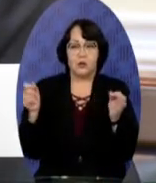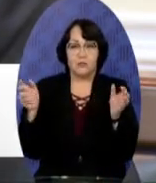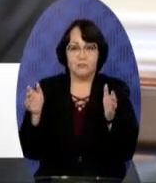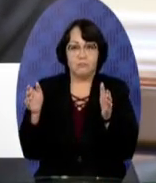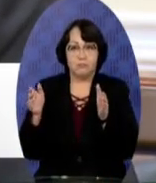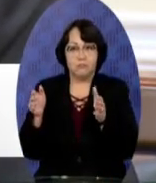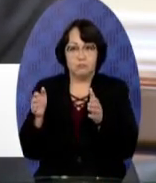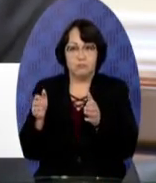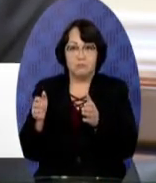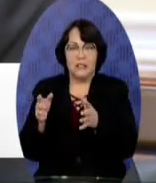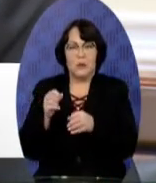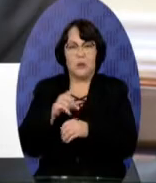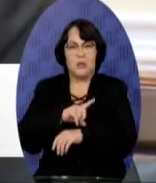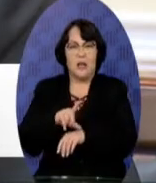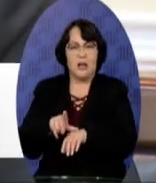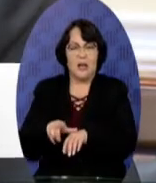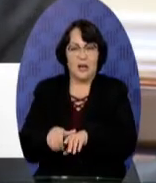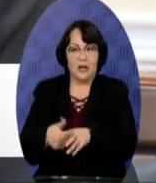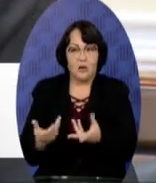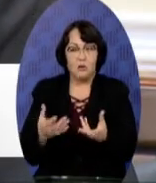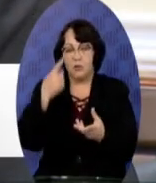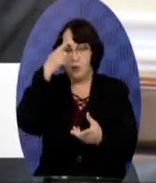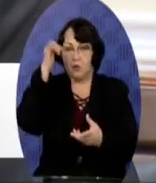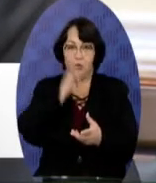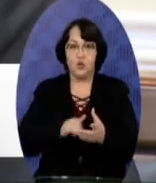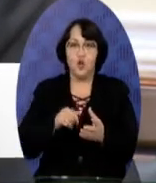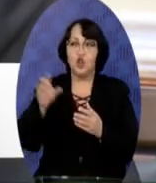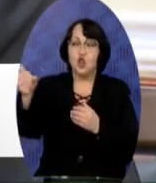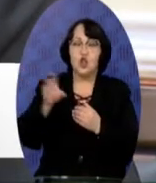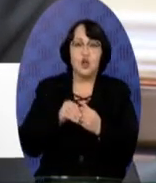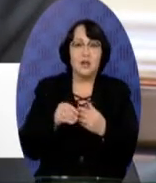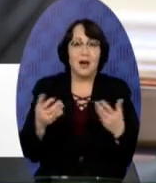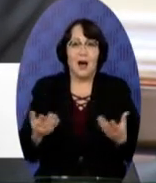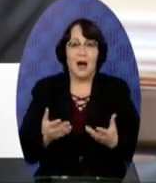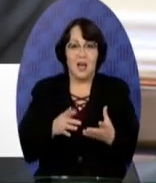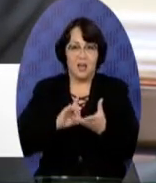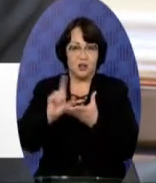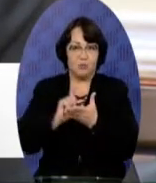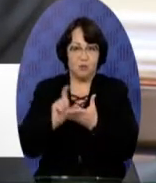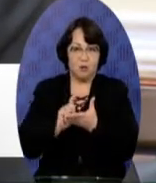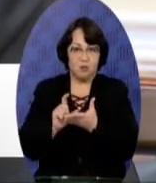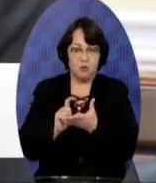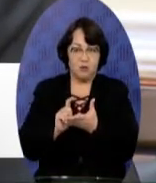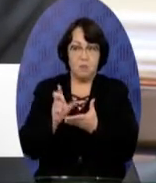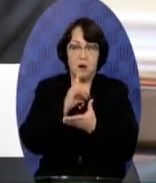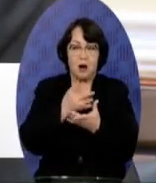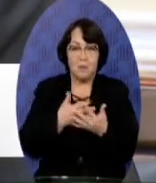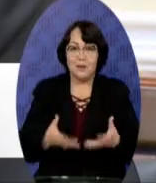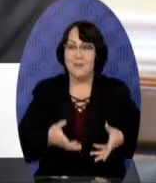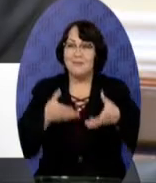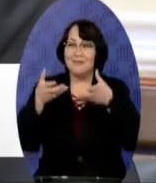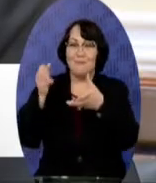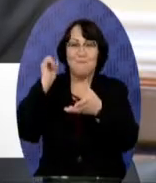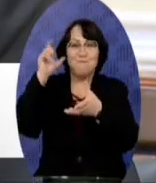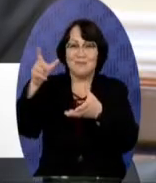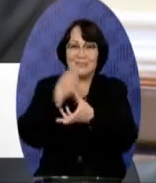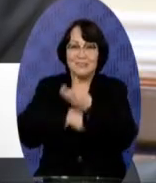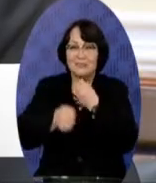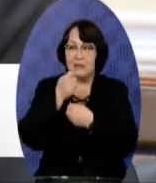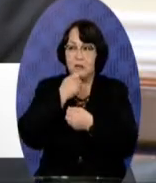үргэлжилж байна. Тэгэхээр энэ өөрөө эргээд Монгол улсын хувьд нөлөөлөх сүг нь бол экспортын бараа бүтээгдэхүүний үн. Учираас энэ